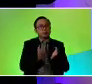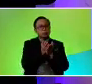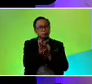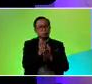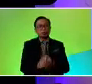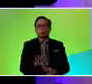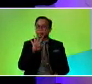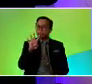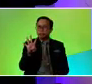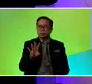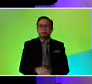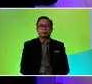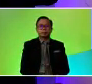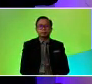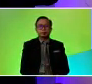seterusnya